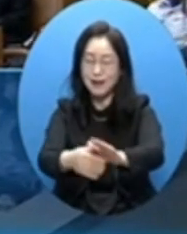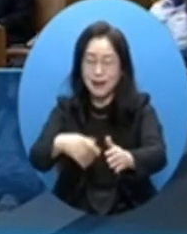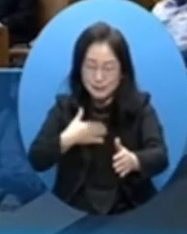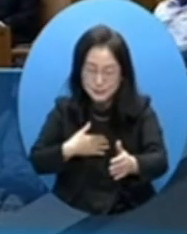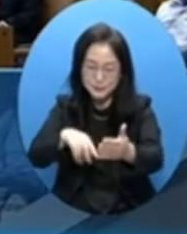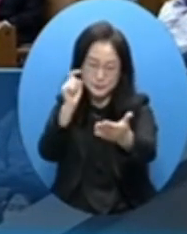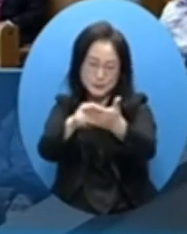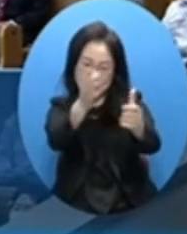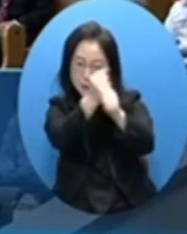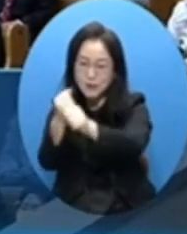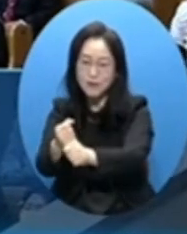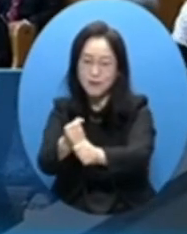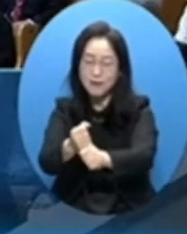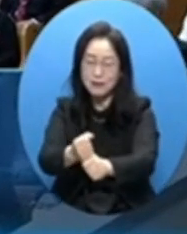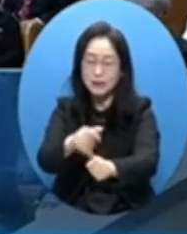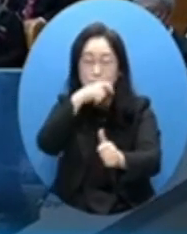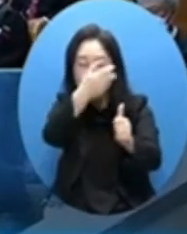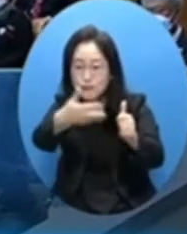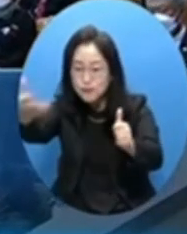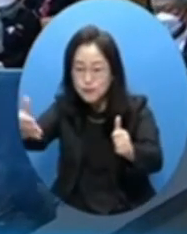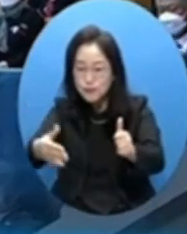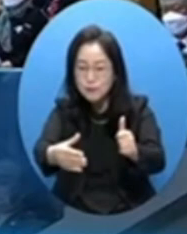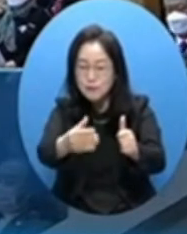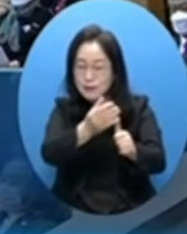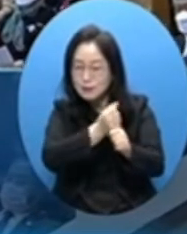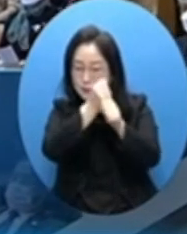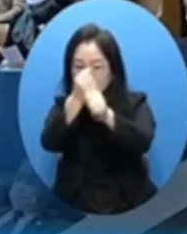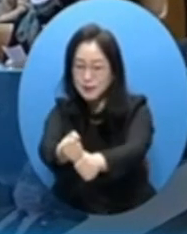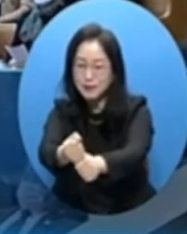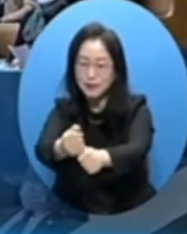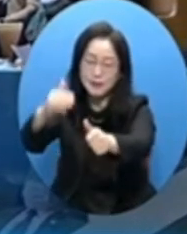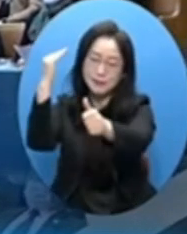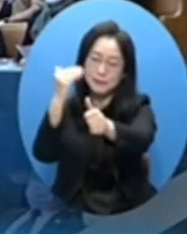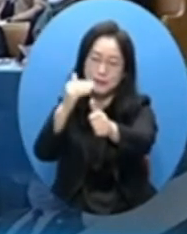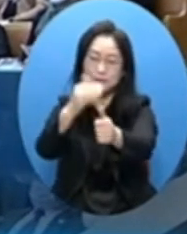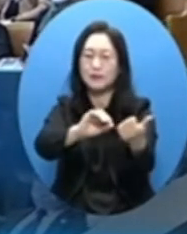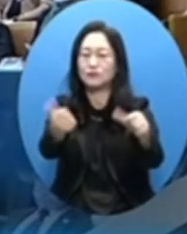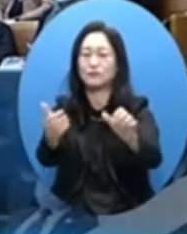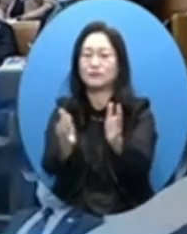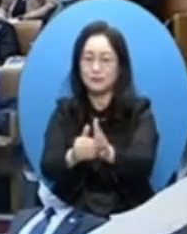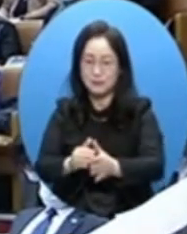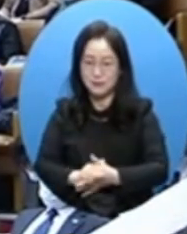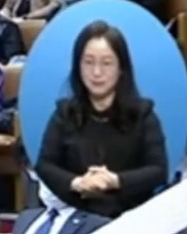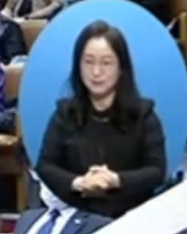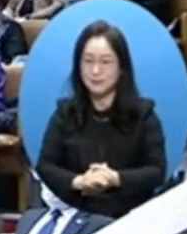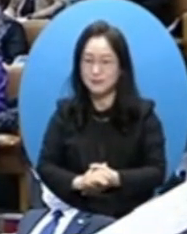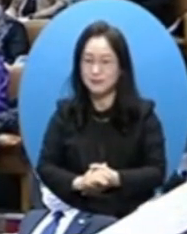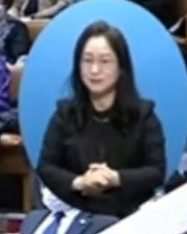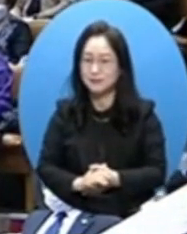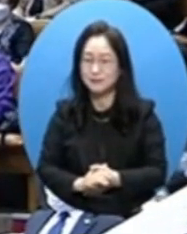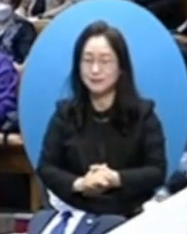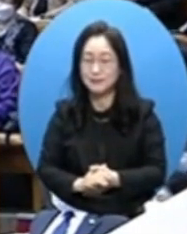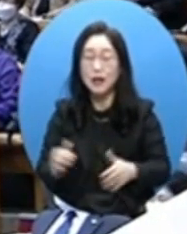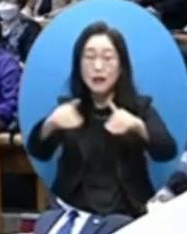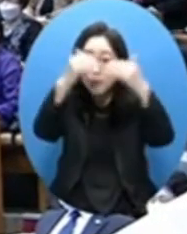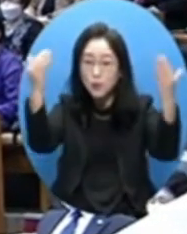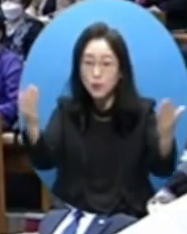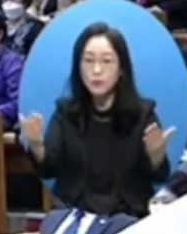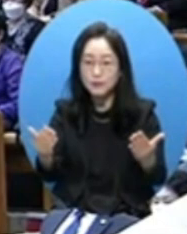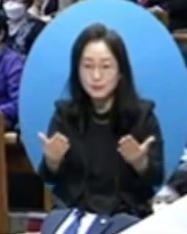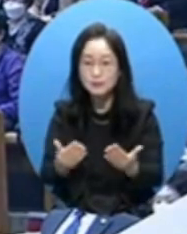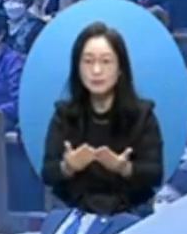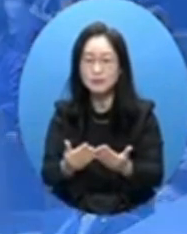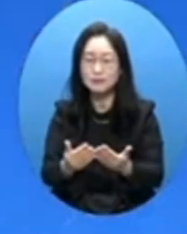곧 잡은지라 엘리야가 그들을 기존 시대로 내려다가 거기서 죽이니라 모든